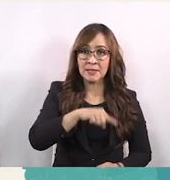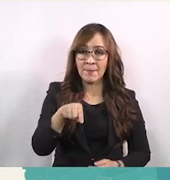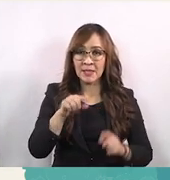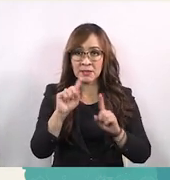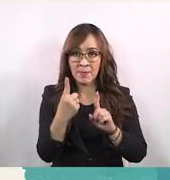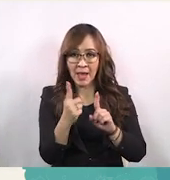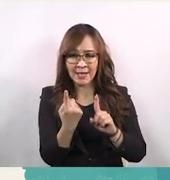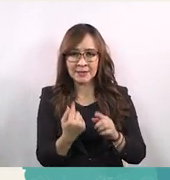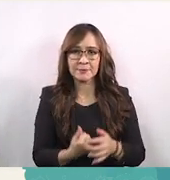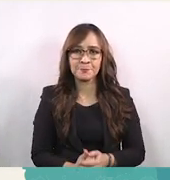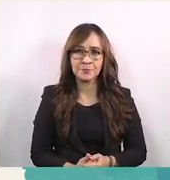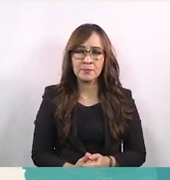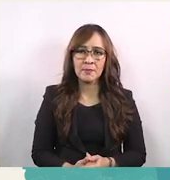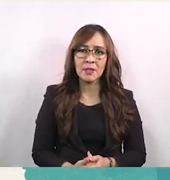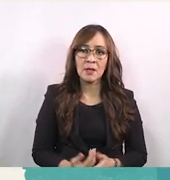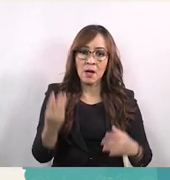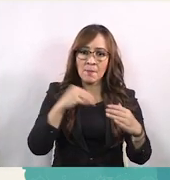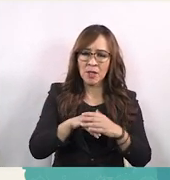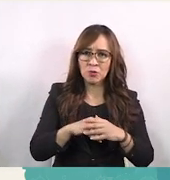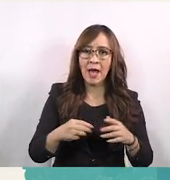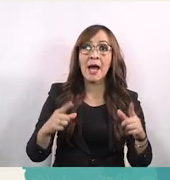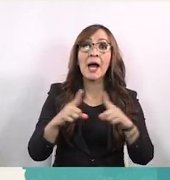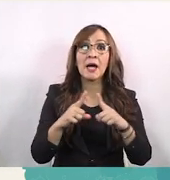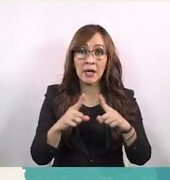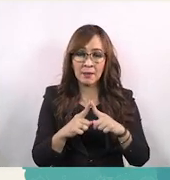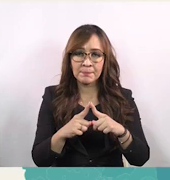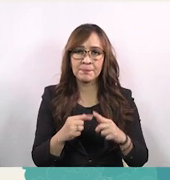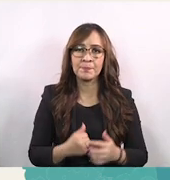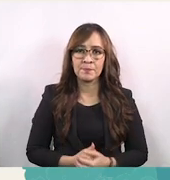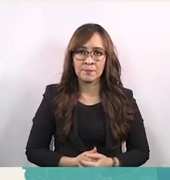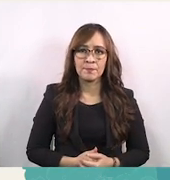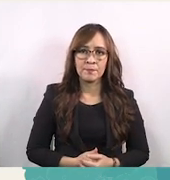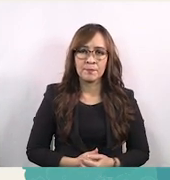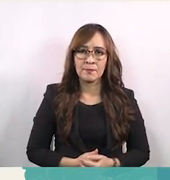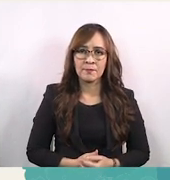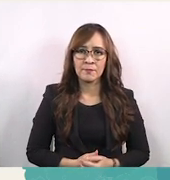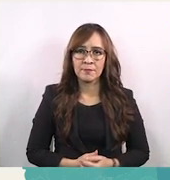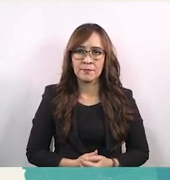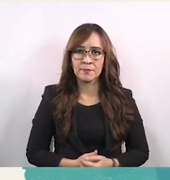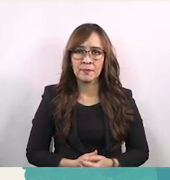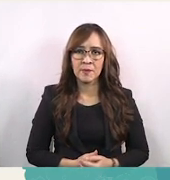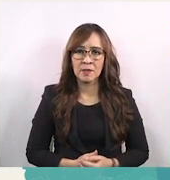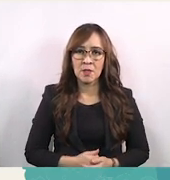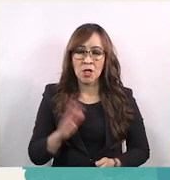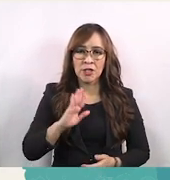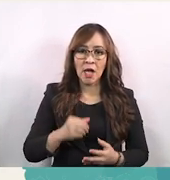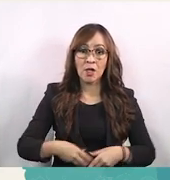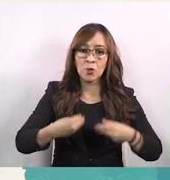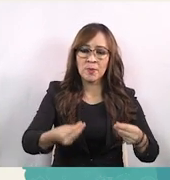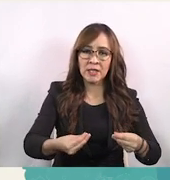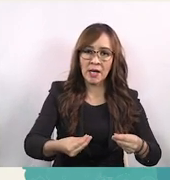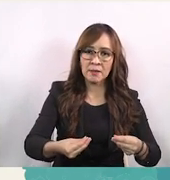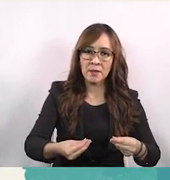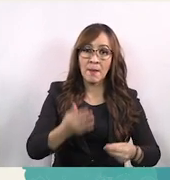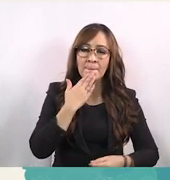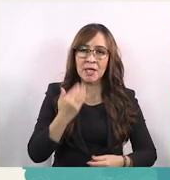lalu masuklah akperla misalnya dengan kesal hati dan gusar karena perkataan dikatakan about orang Israel itu kepadanya tidak akan kuberikan